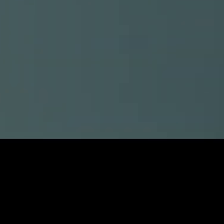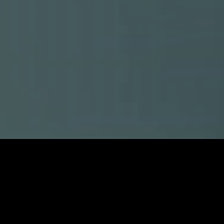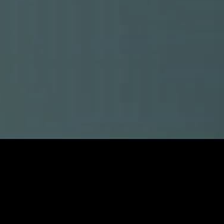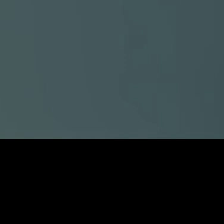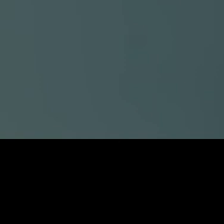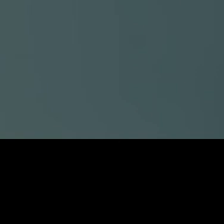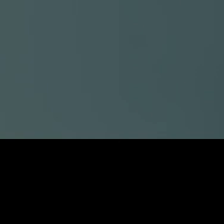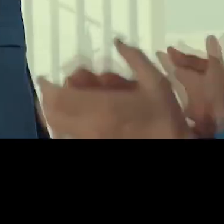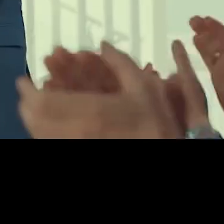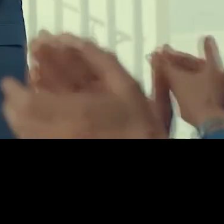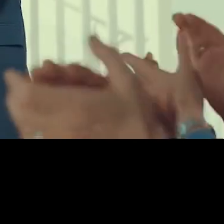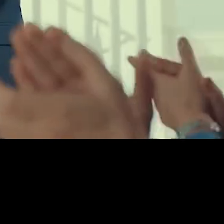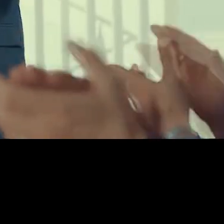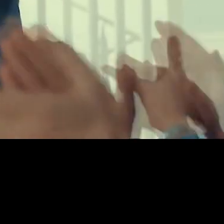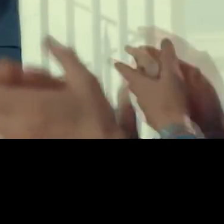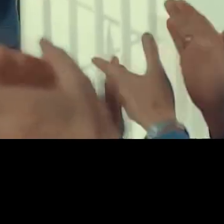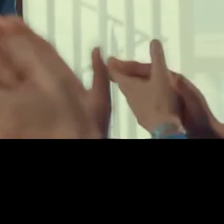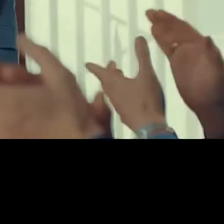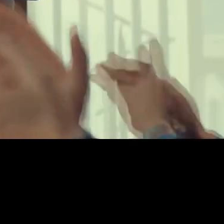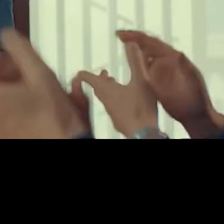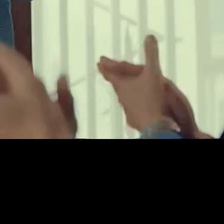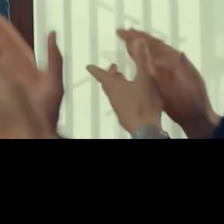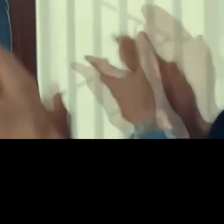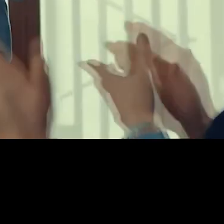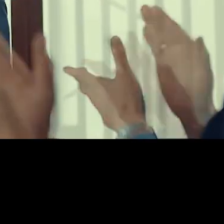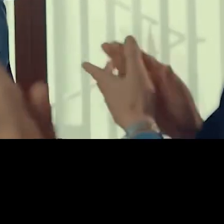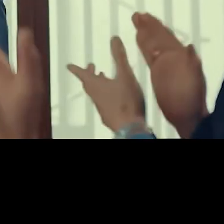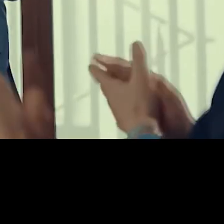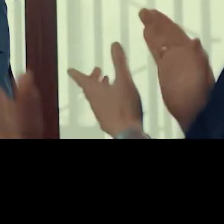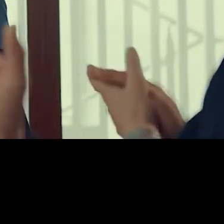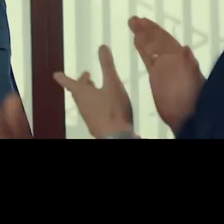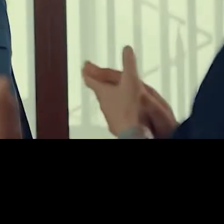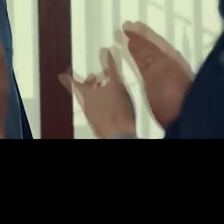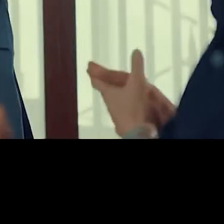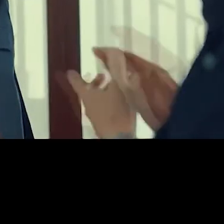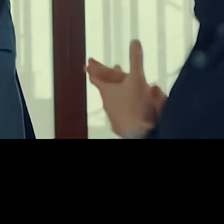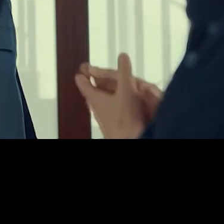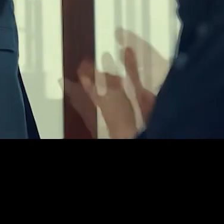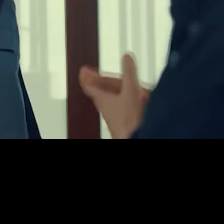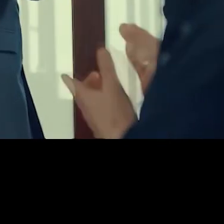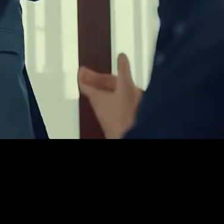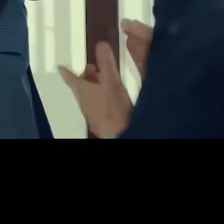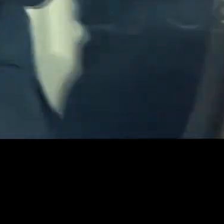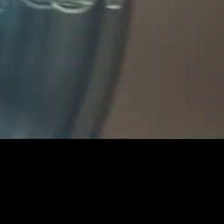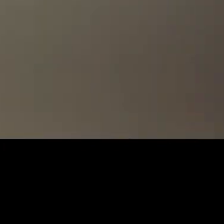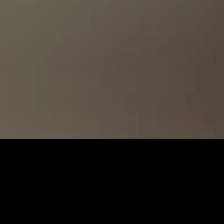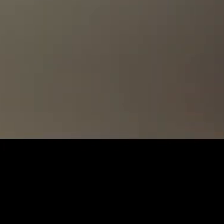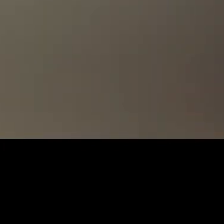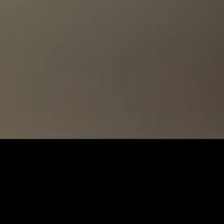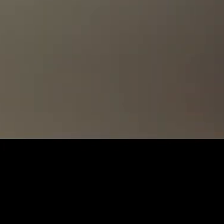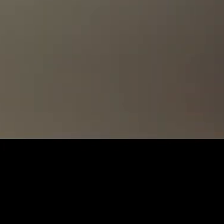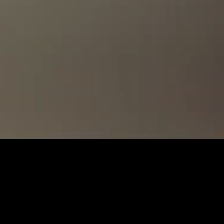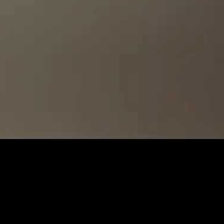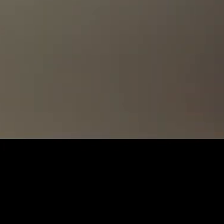таниулан амьдралын чиндэнсийг тэнцүүлдэг. Харин үнэт зүйлсийгээ тэр орон зайд өөр буруу зүйлсийг